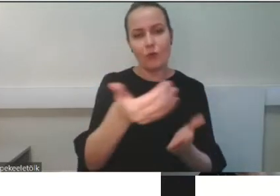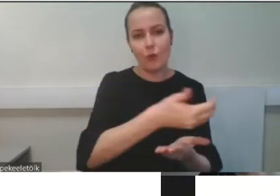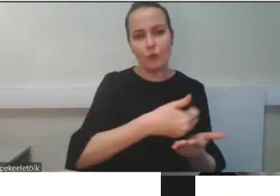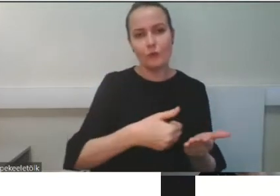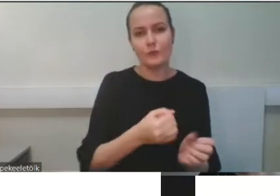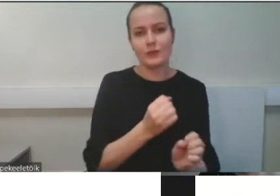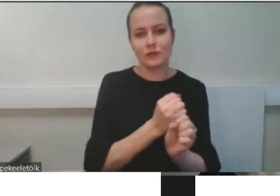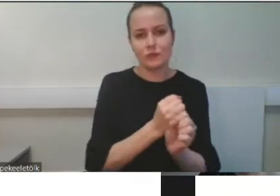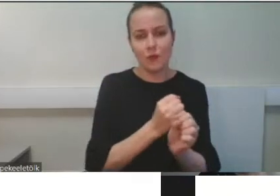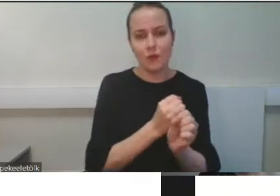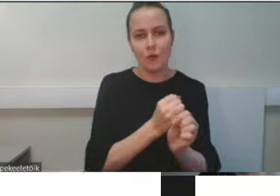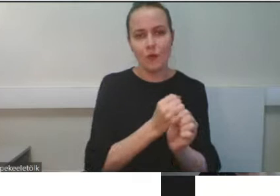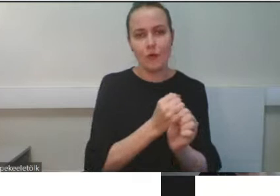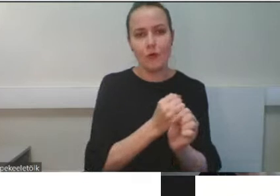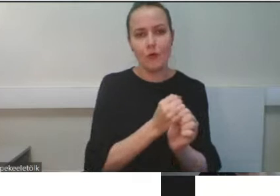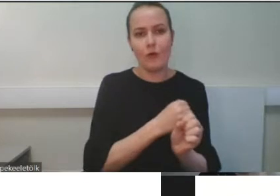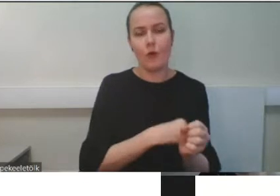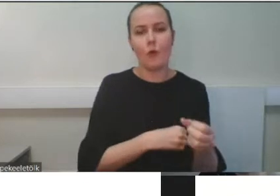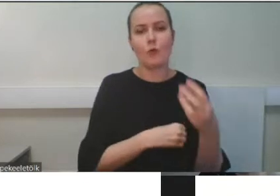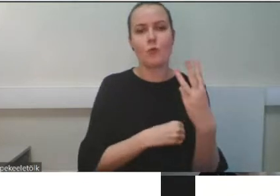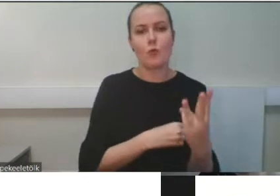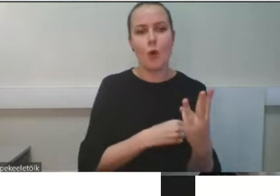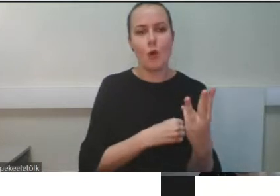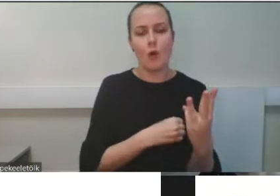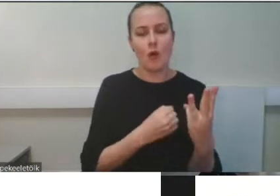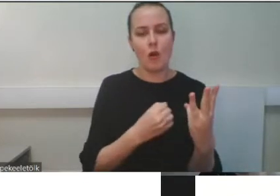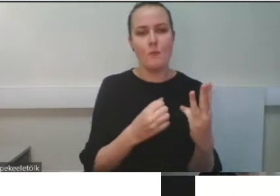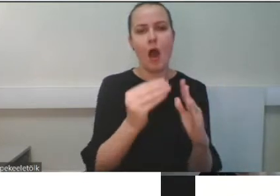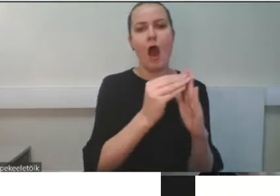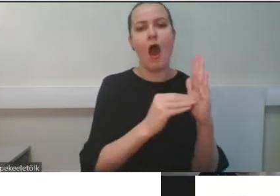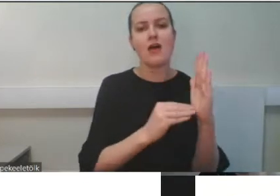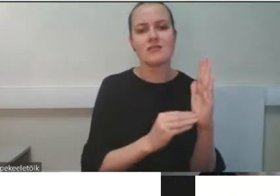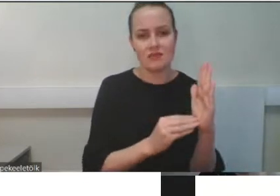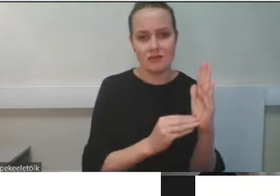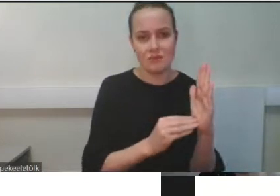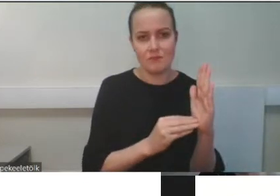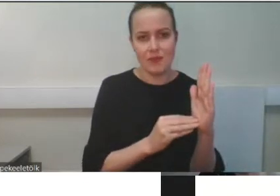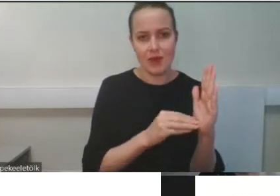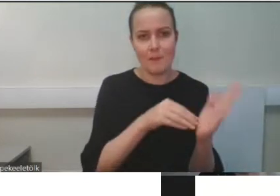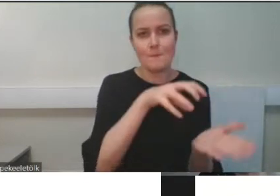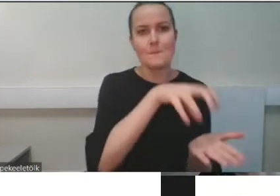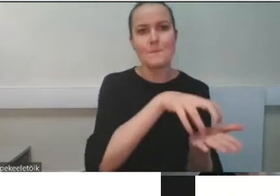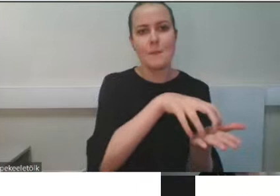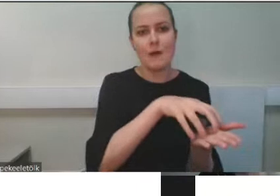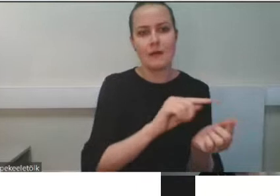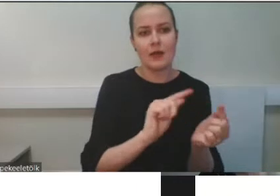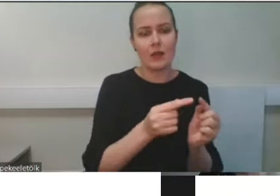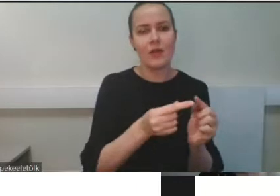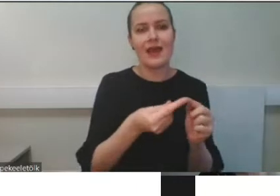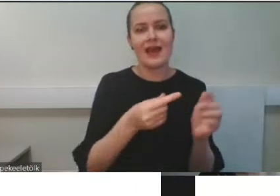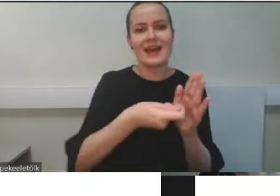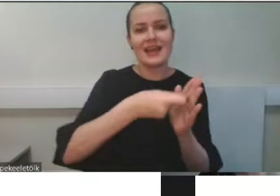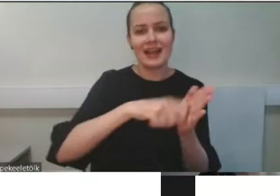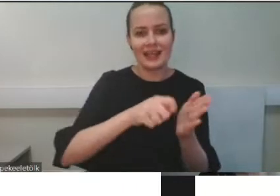Neid statistikatöid tehakse põhimõtteliselt kolme andmeallika põhjal. On